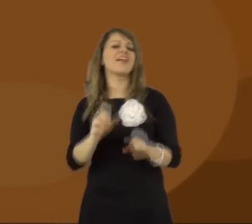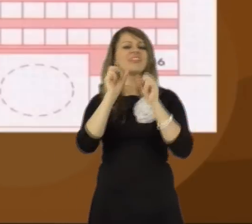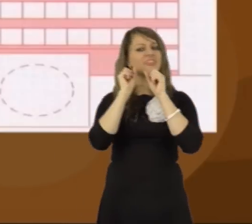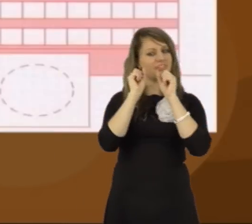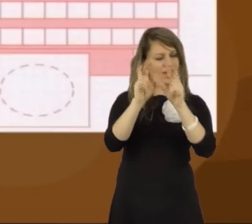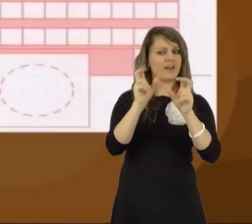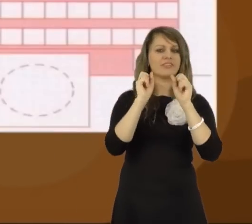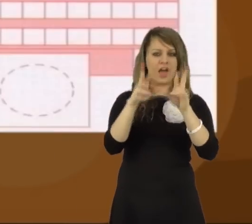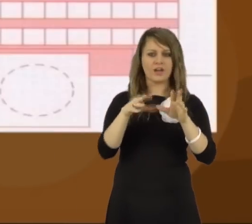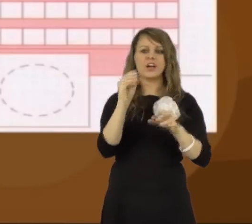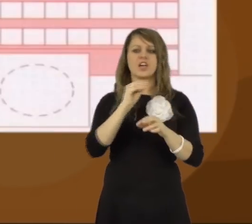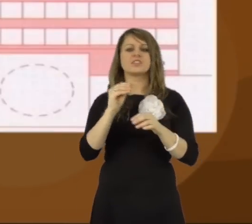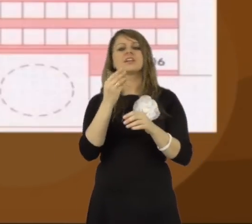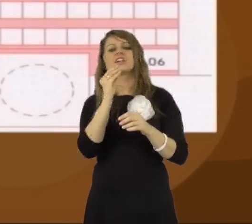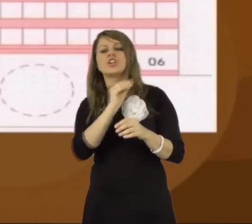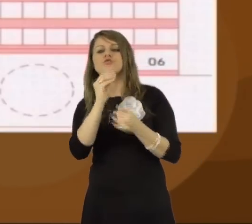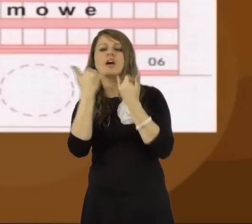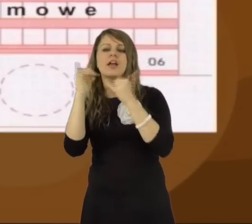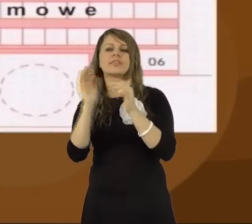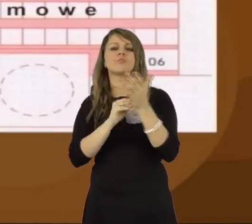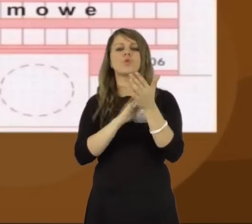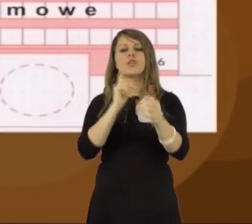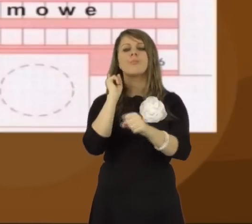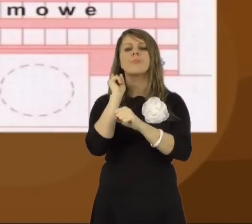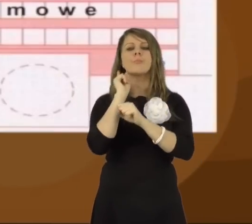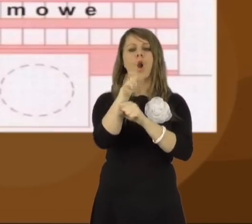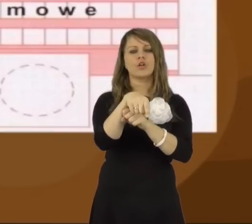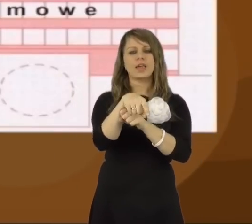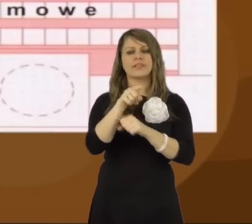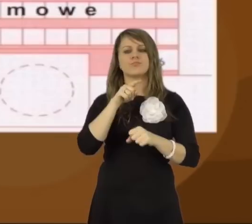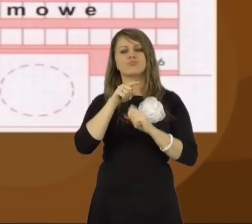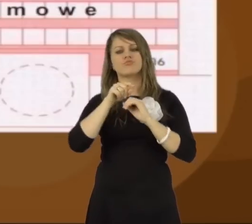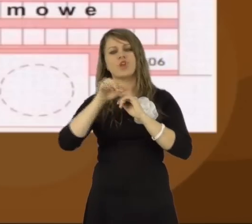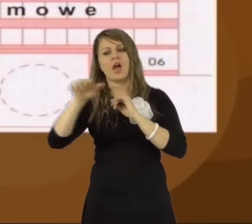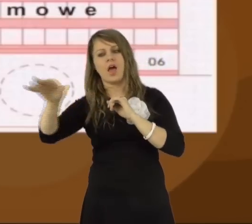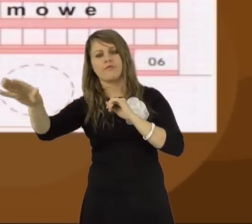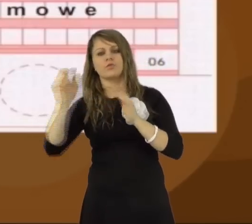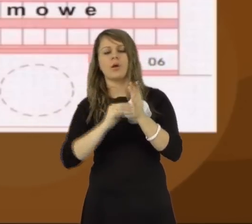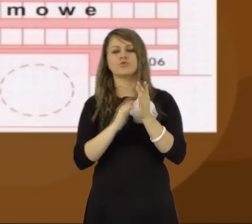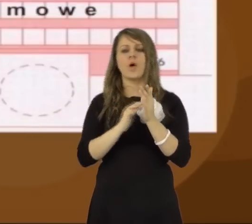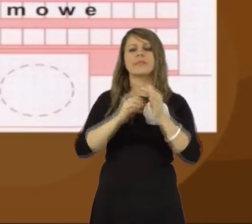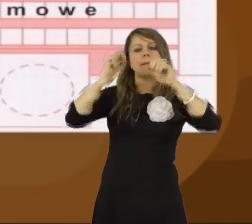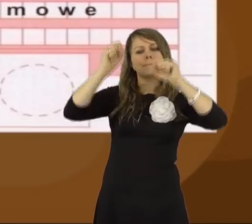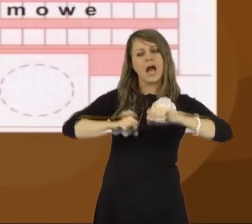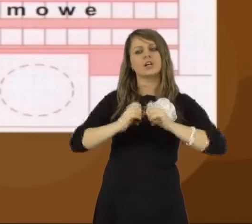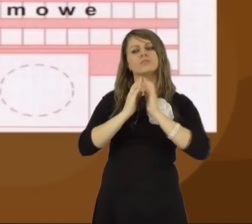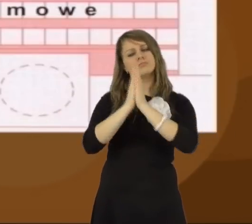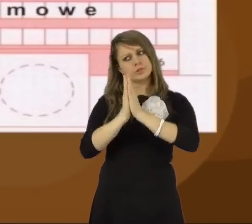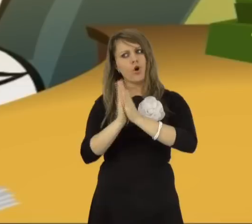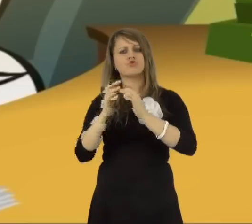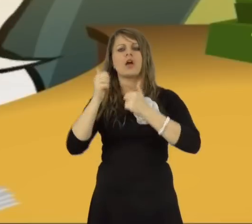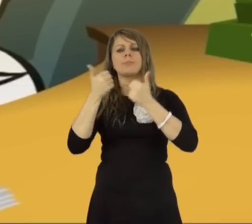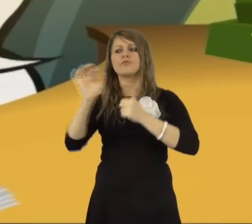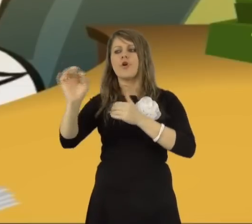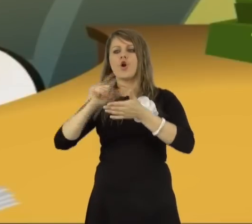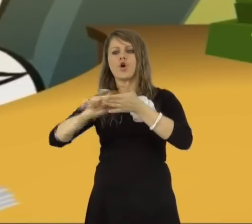Możesz płacić za pomocą polecenia przelewu, czyli wydając swojemu bankowi polecenie wysłania pieniędzy z twojego konta na inne